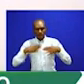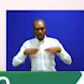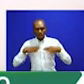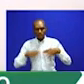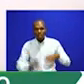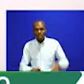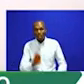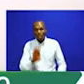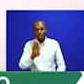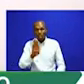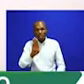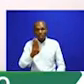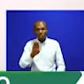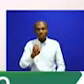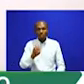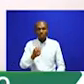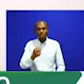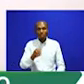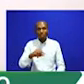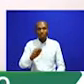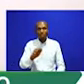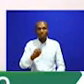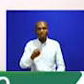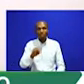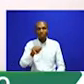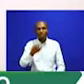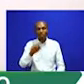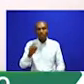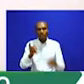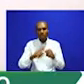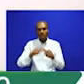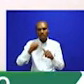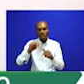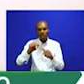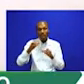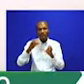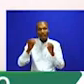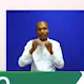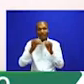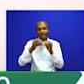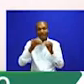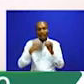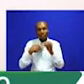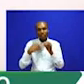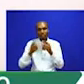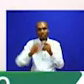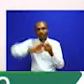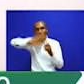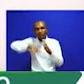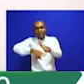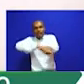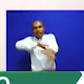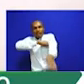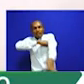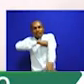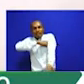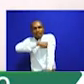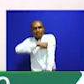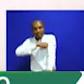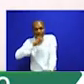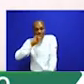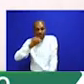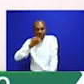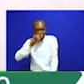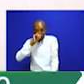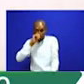Yo go toka ime ya nyakoe, ni go ritko liare ro baba gutuare baraza pa kura wa no mokonyi bu mogambi go seba kura no mogambi we sub